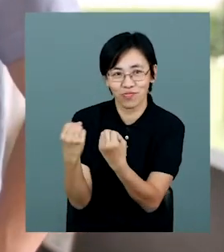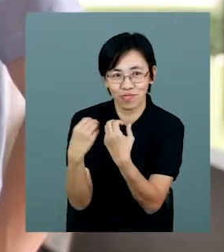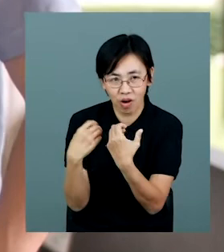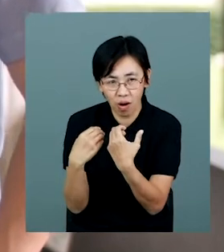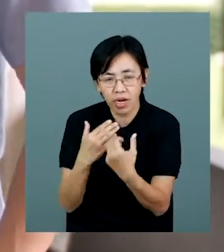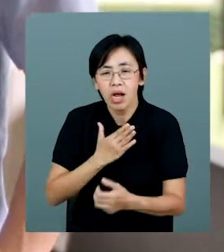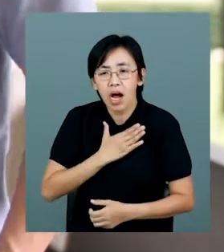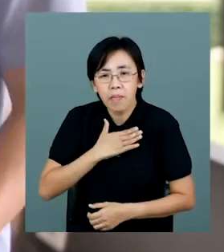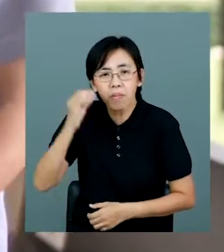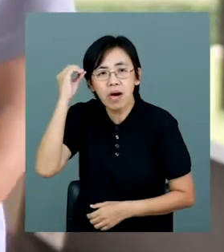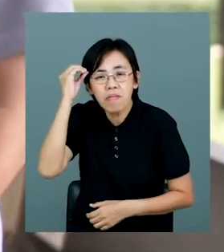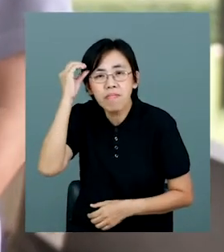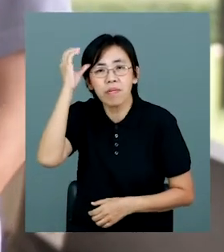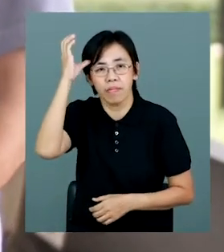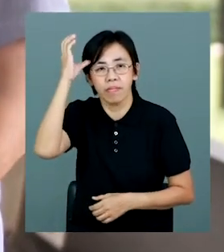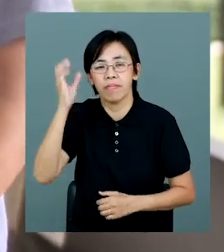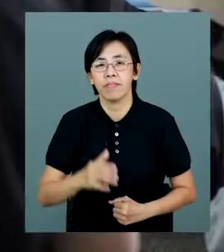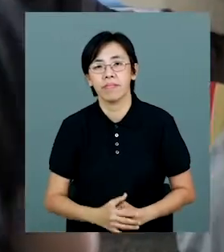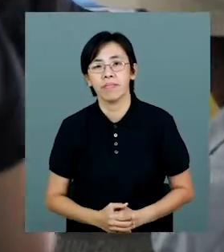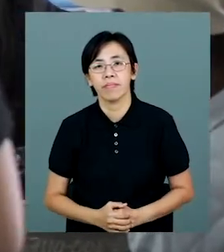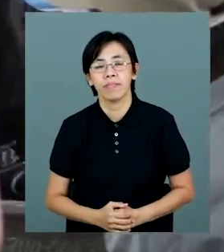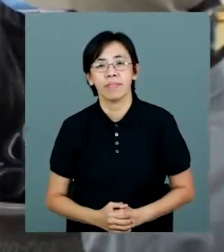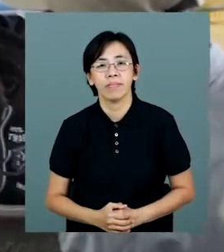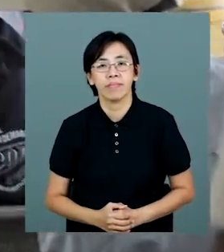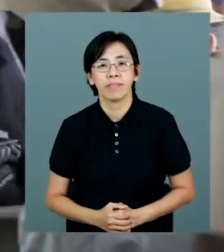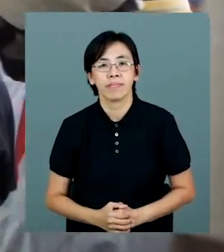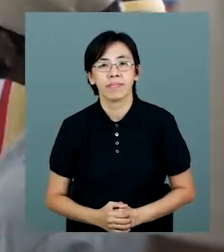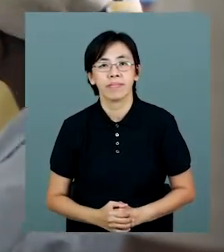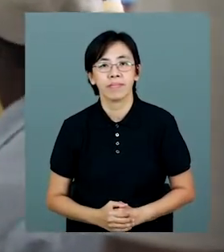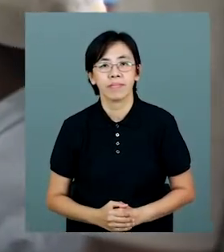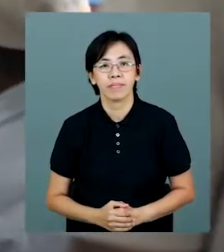จะสอนแล้วก็จะให้ความรู้กับผมอีกทีครับ